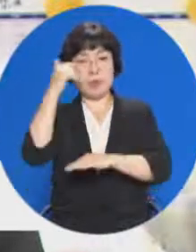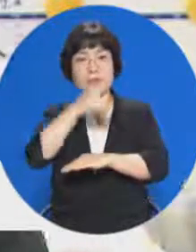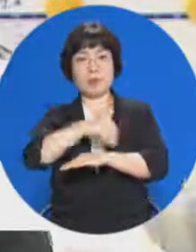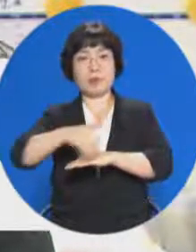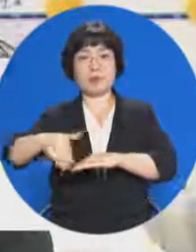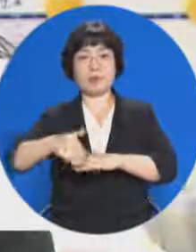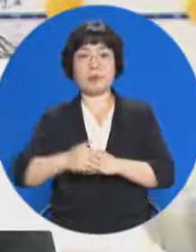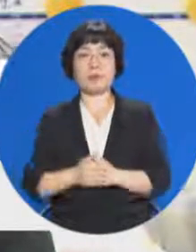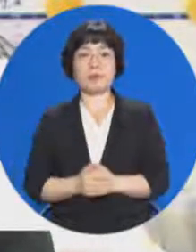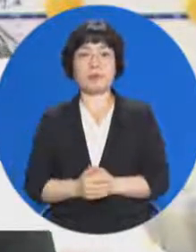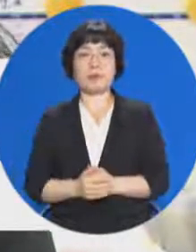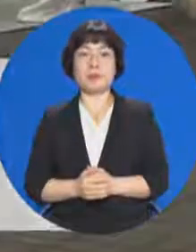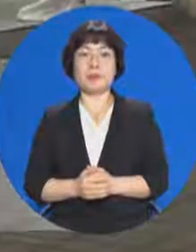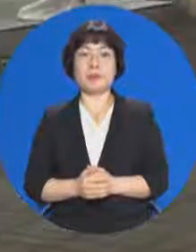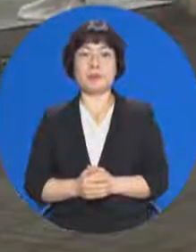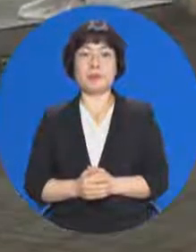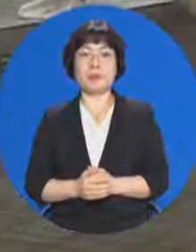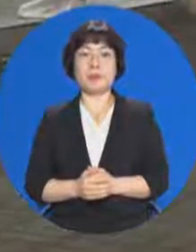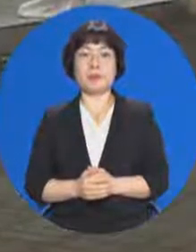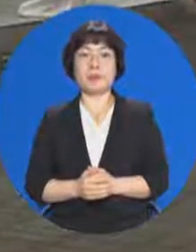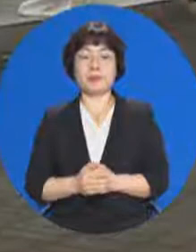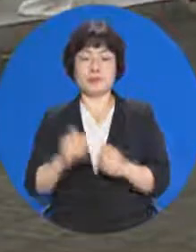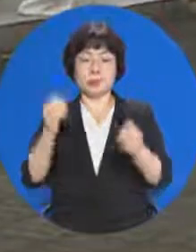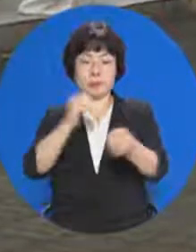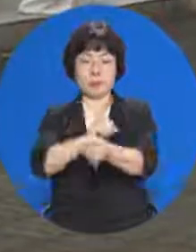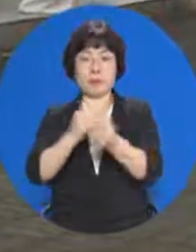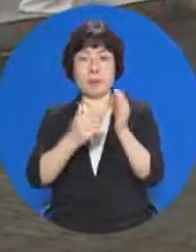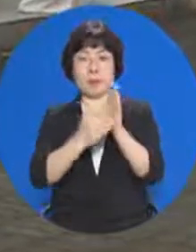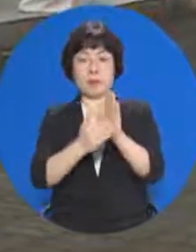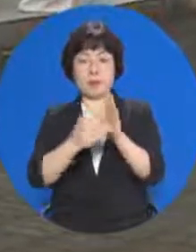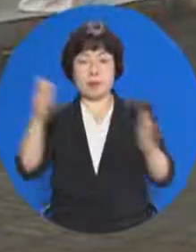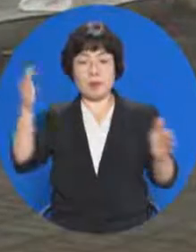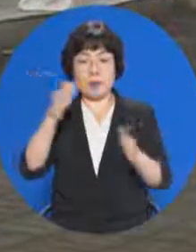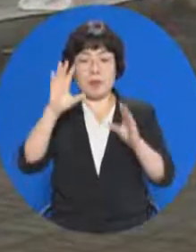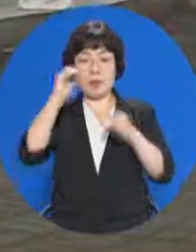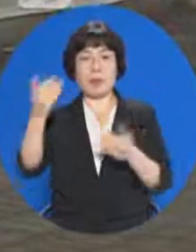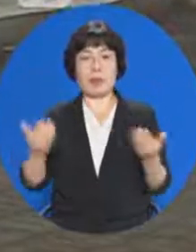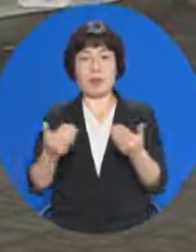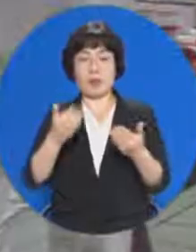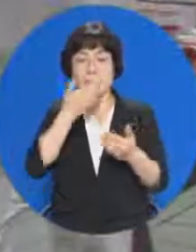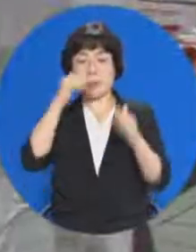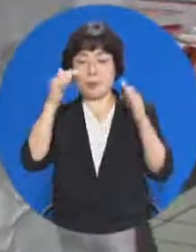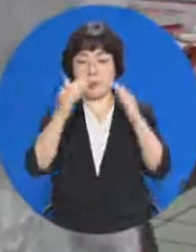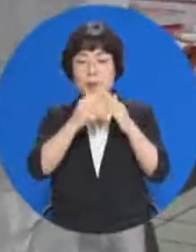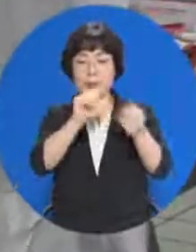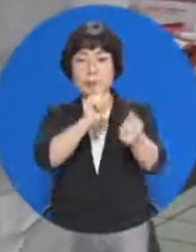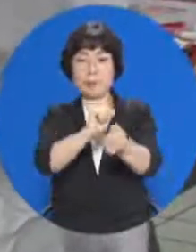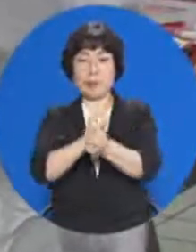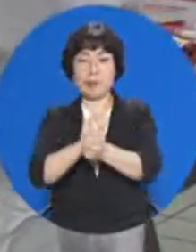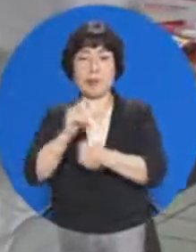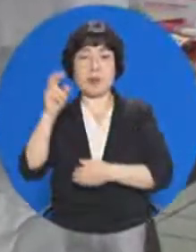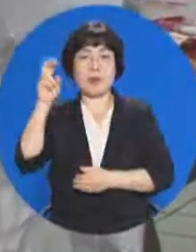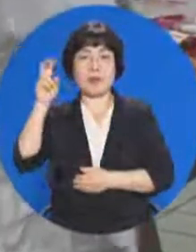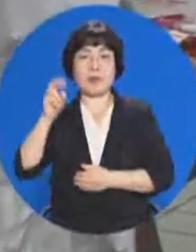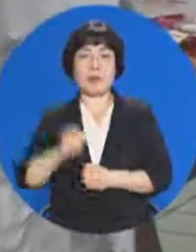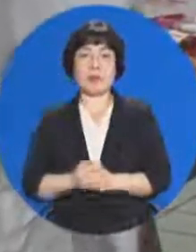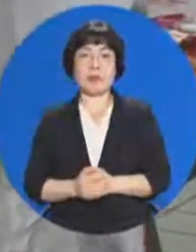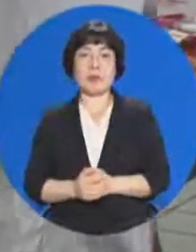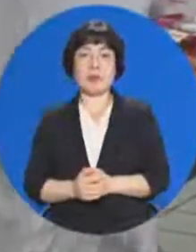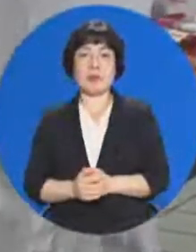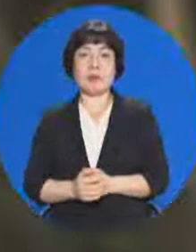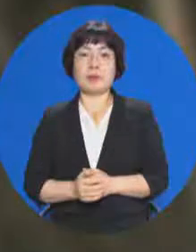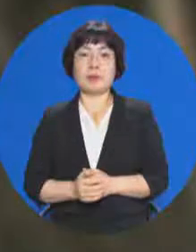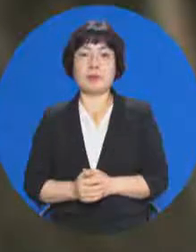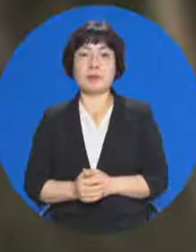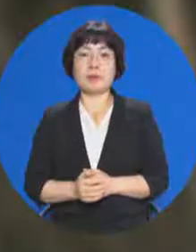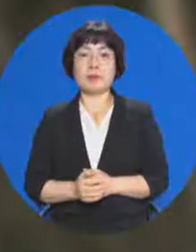조치를 하도록 하겠습니다. 보건당국은 학생이 아르바이트를 하던 식당에서 감염됐을 가능성이 높은 것으로 보고